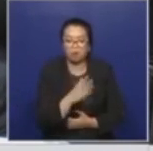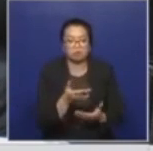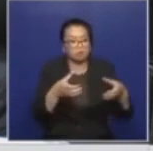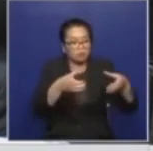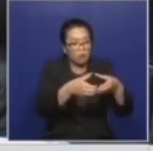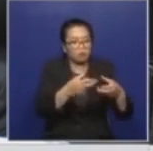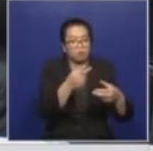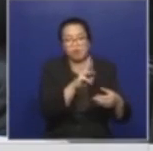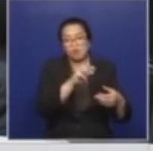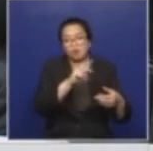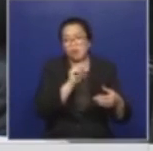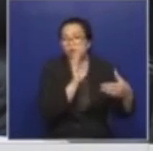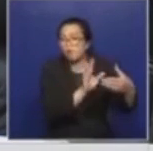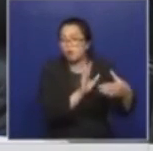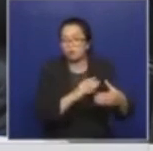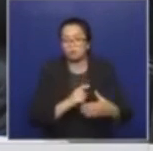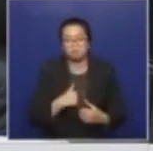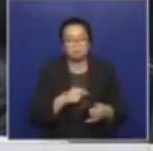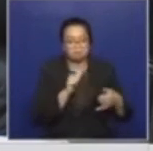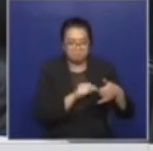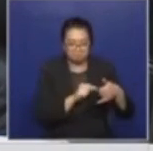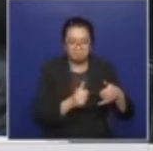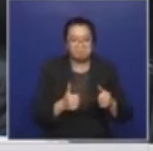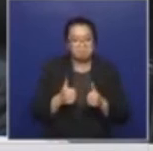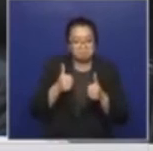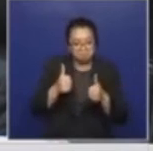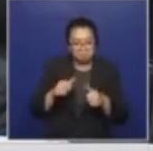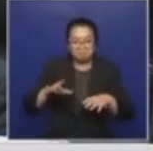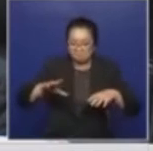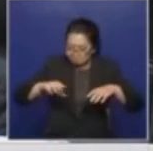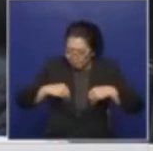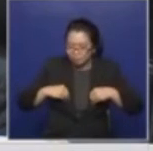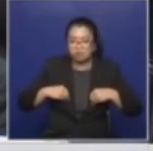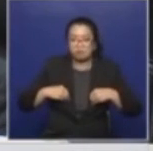ผมชื่นชมนะครับกล้าหาญมากกล้ารับ